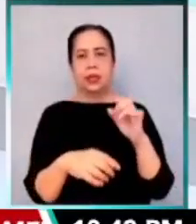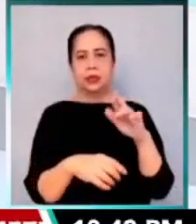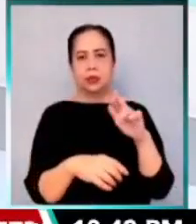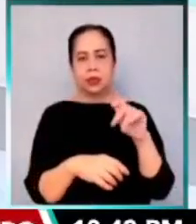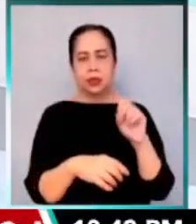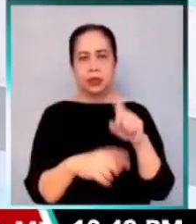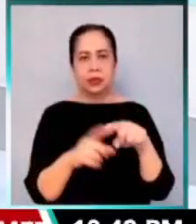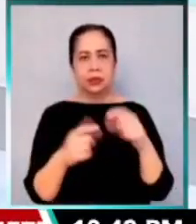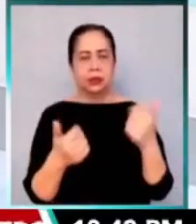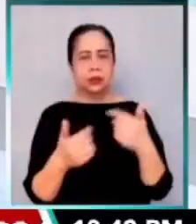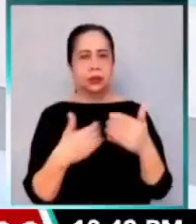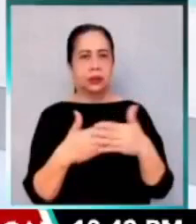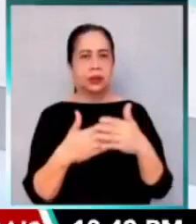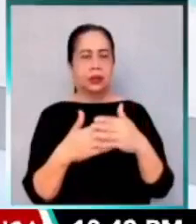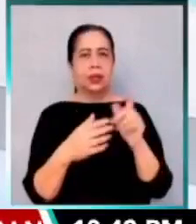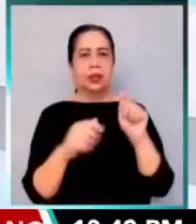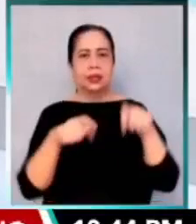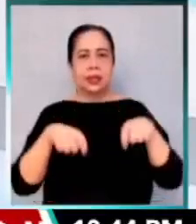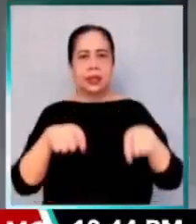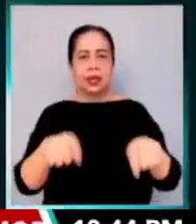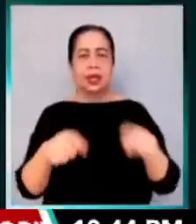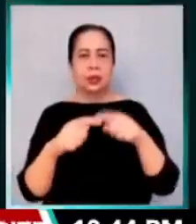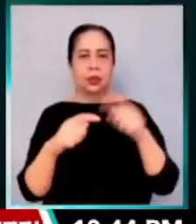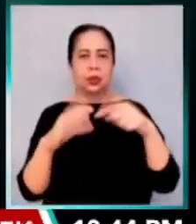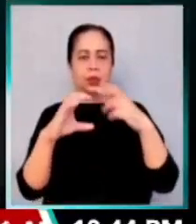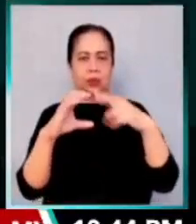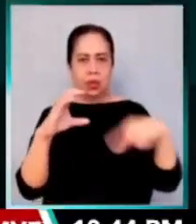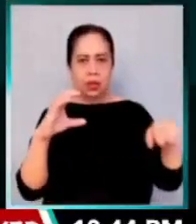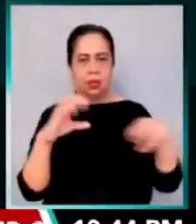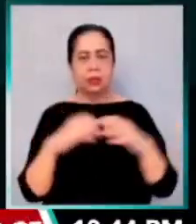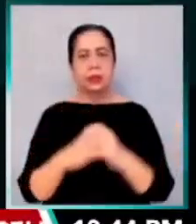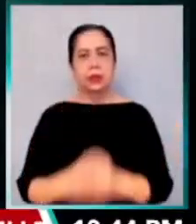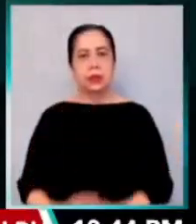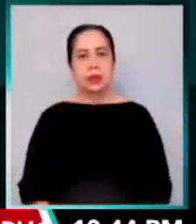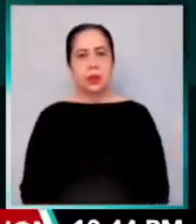mula Taytay hanggang Cainta, Rizal.